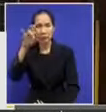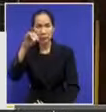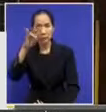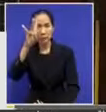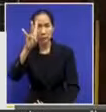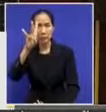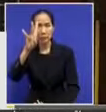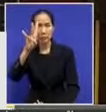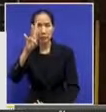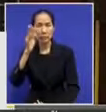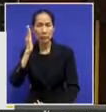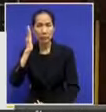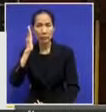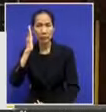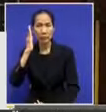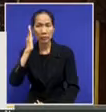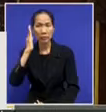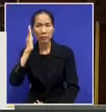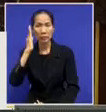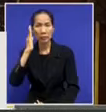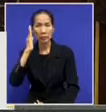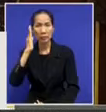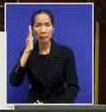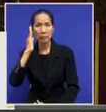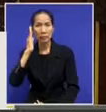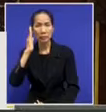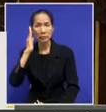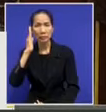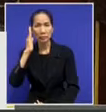177นายณัฐพงษ์สืบศักดิ์วงศ